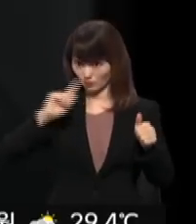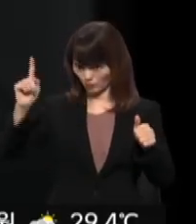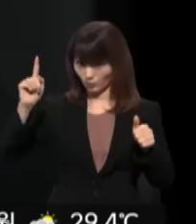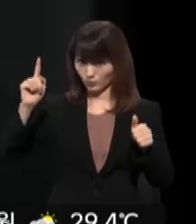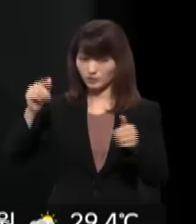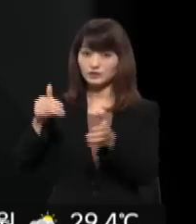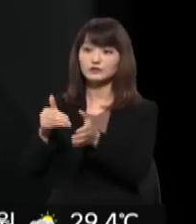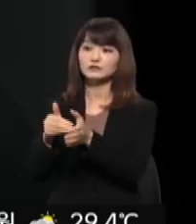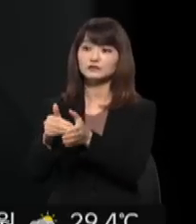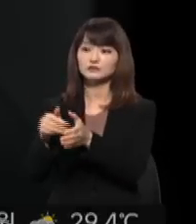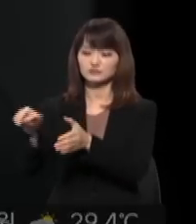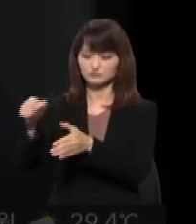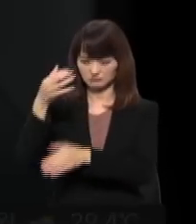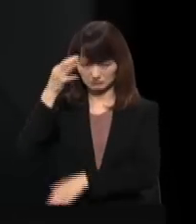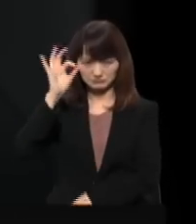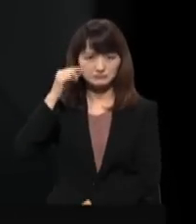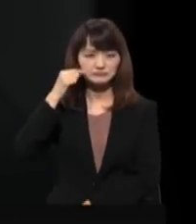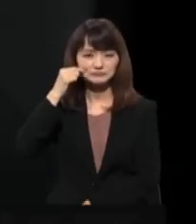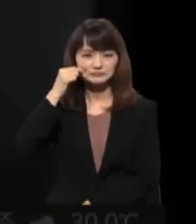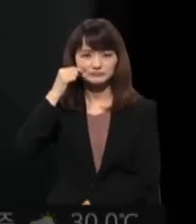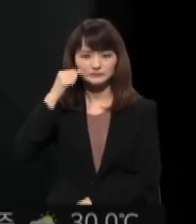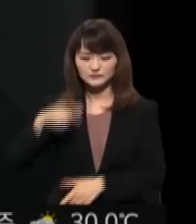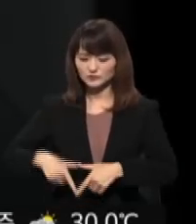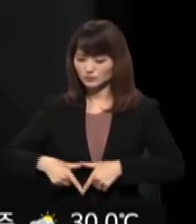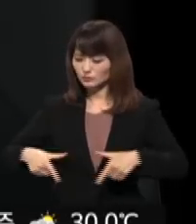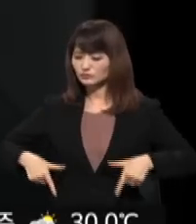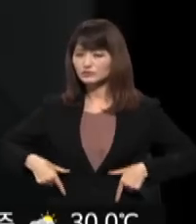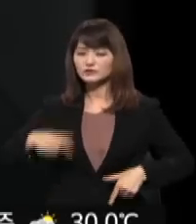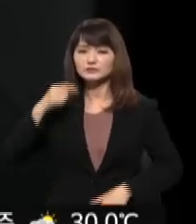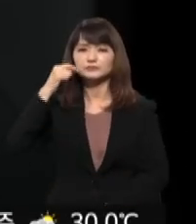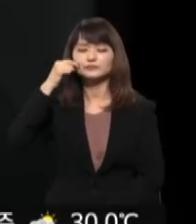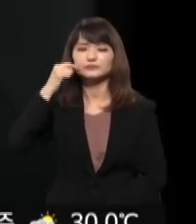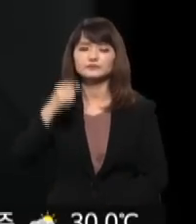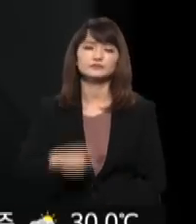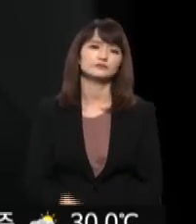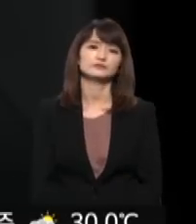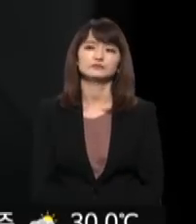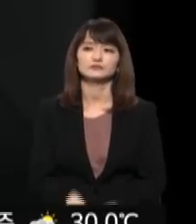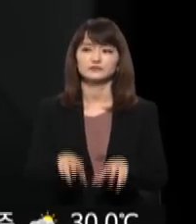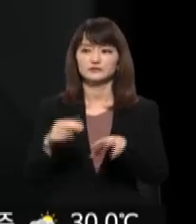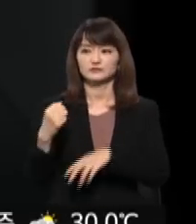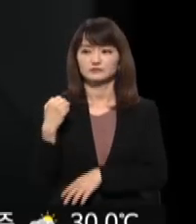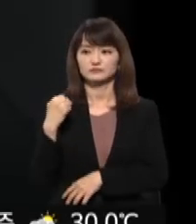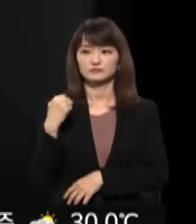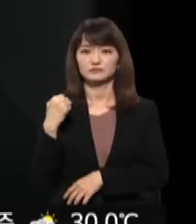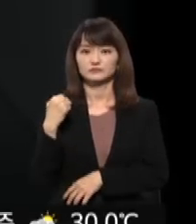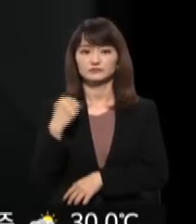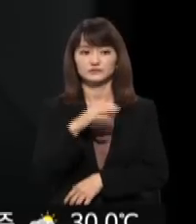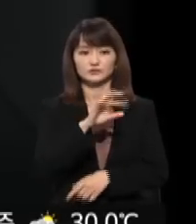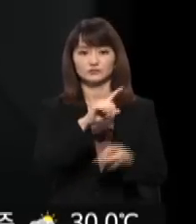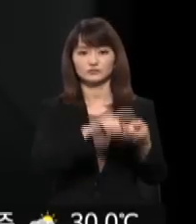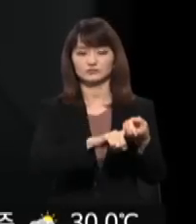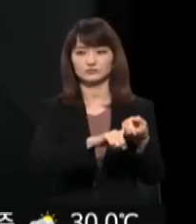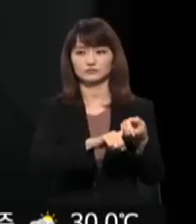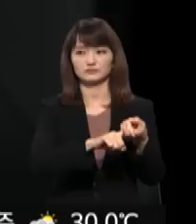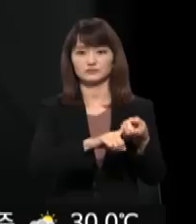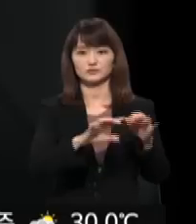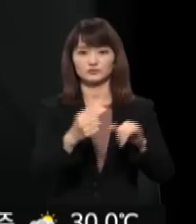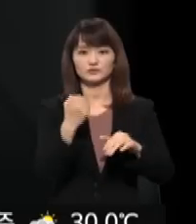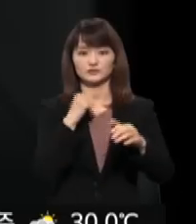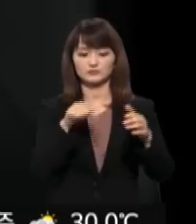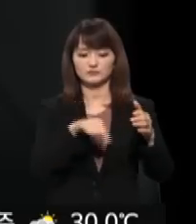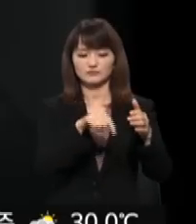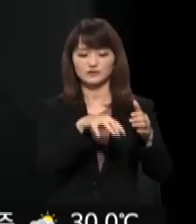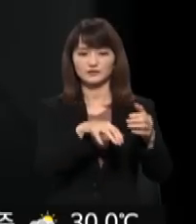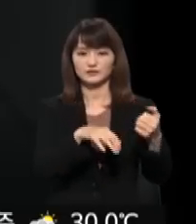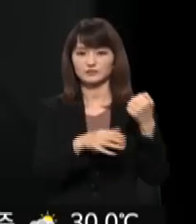이건 이제 용납할 수 없다 이렇게 접근을 하니까 오히려 지금 힘이 있는 쪽은 윤회관이라는 분들이 당내에서 힘이 있는